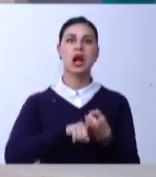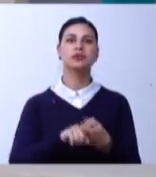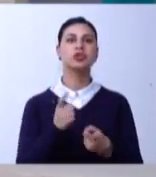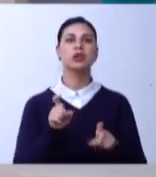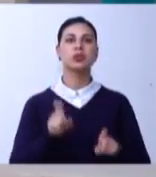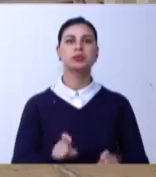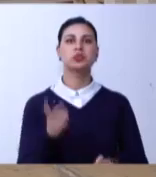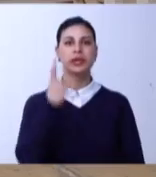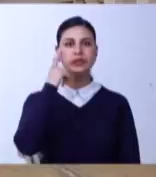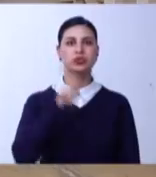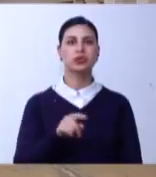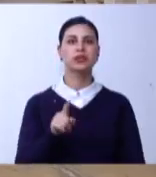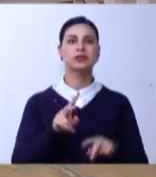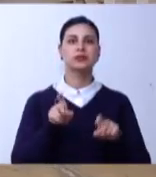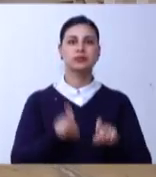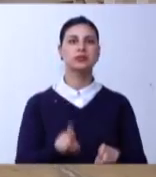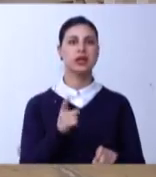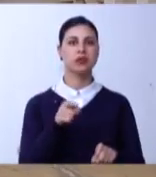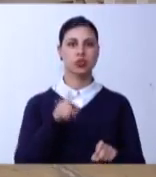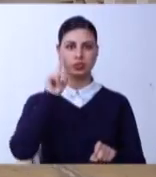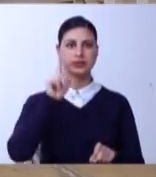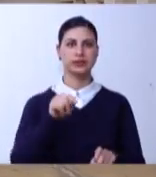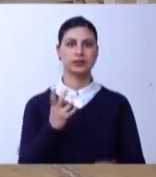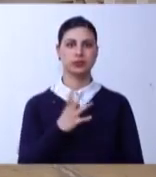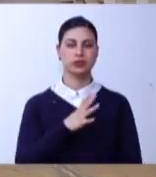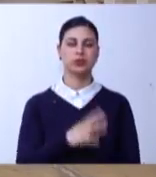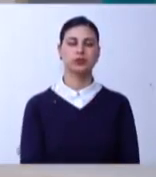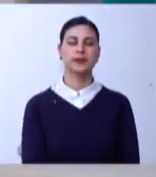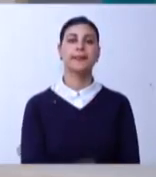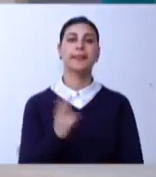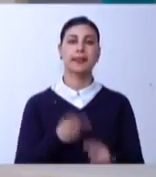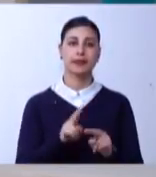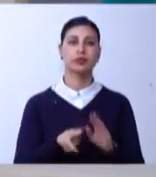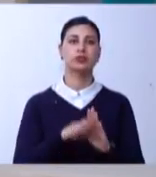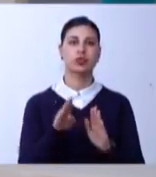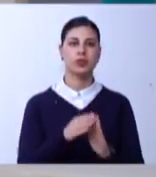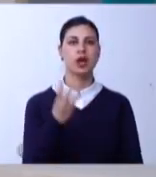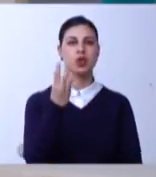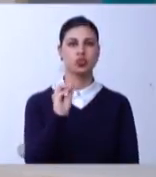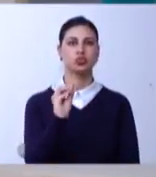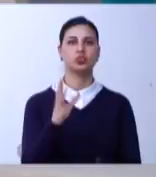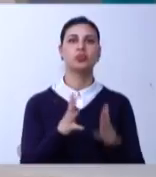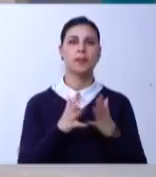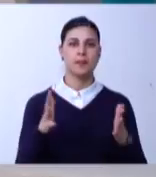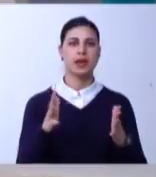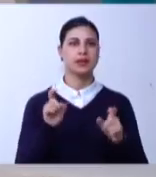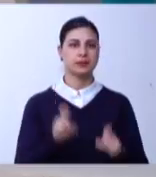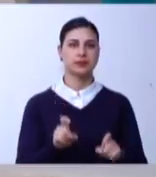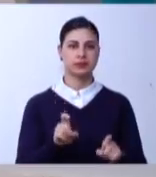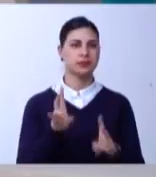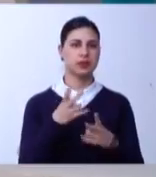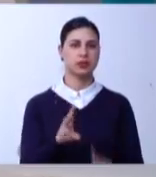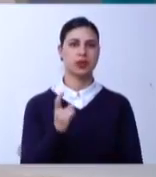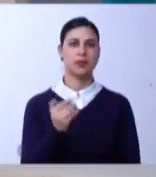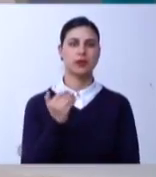რატომ ზის ქოთანზე. ანუ რისთვისაც ვცნით, ის დაგვამწყდეს. ამიტომ სასურველია, რომ სადღაც 5 წუთზე მეტი არ